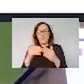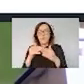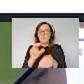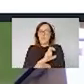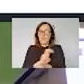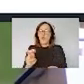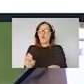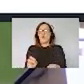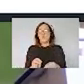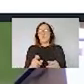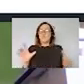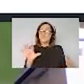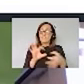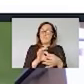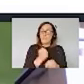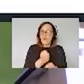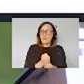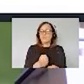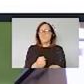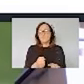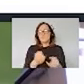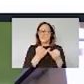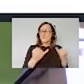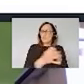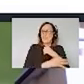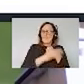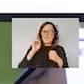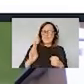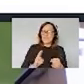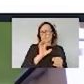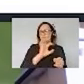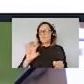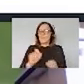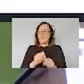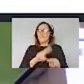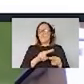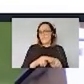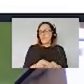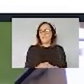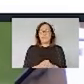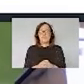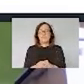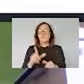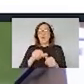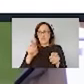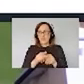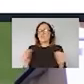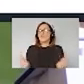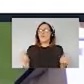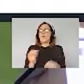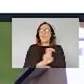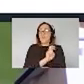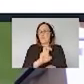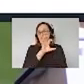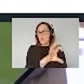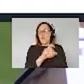innymi współpracuję z różnego rodzaju instytucjami i fundacjami, ale też jak działam tutaj oczywiście technologicznie